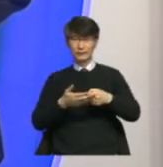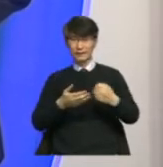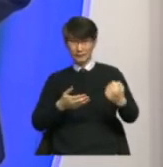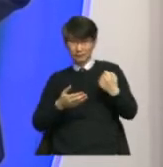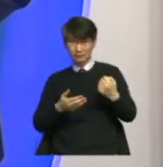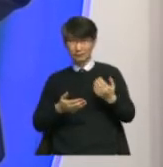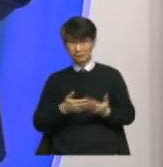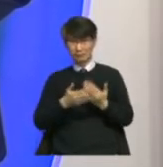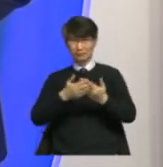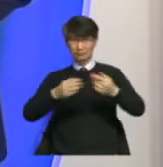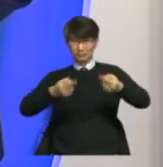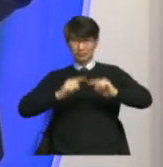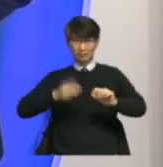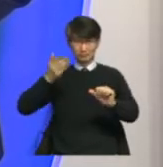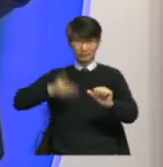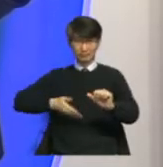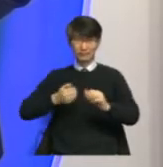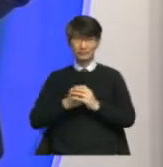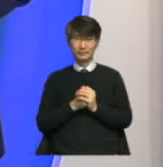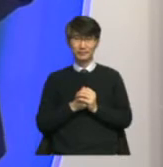보셔도 좋을 것 같습니다